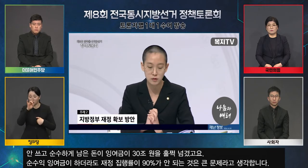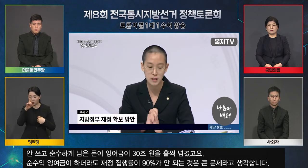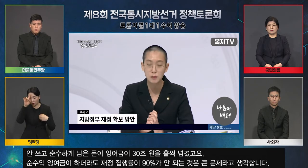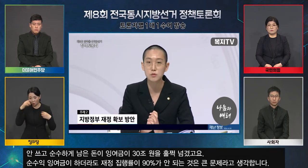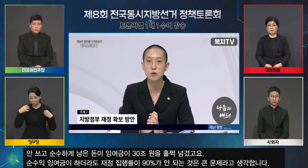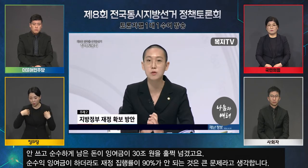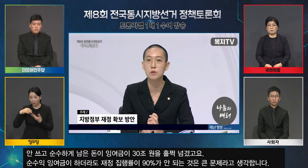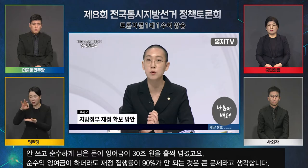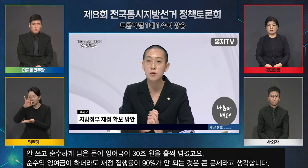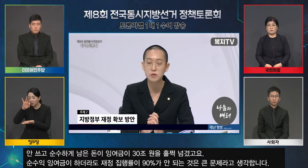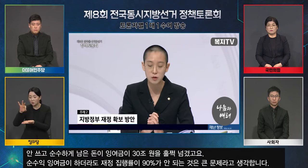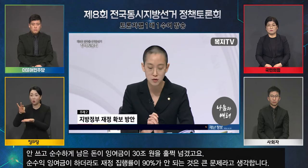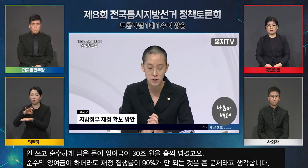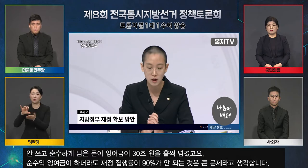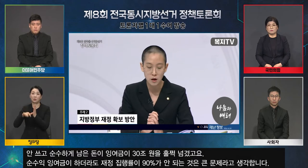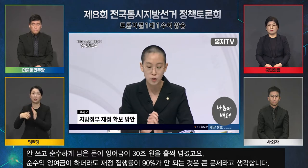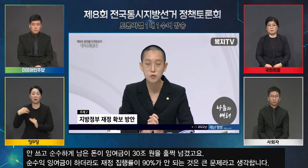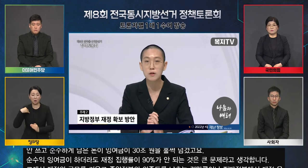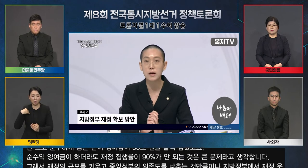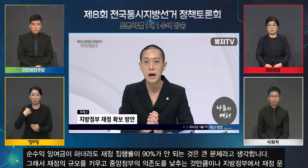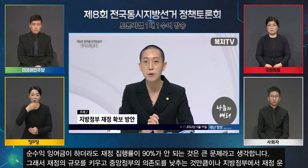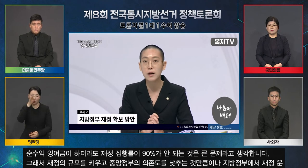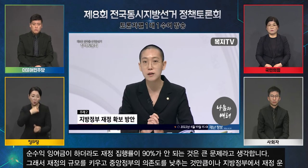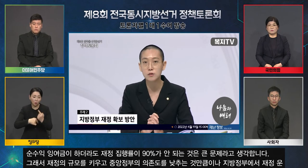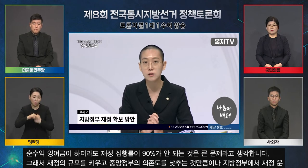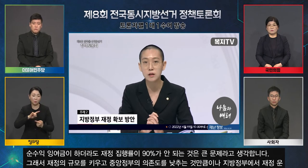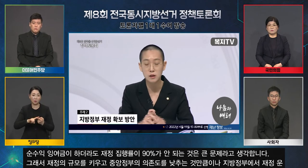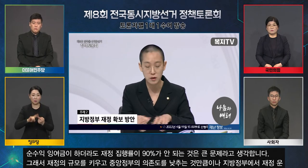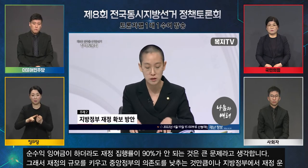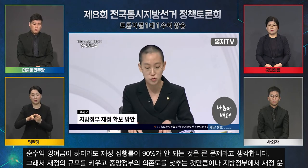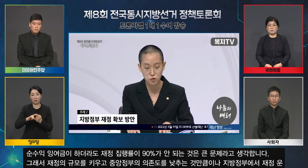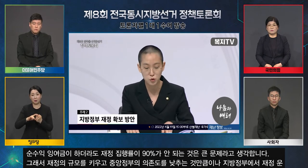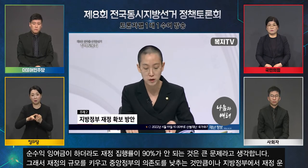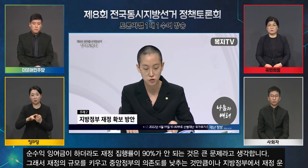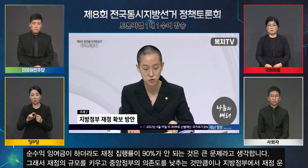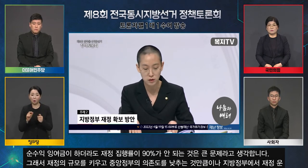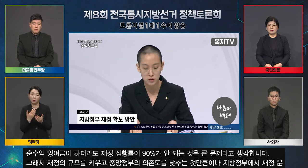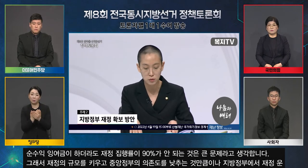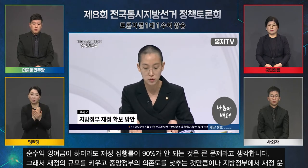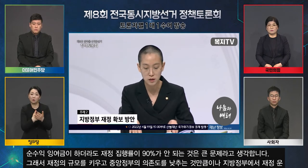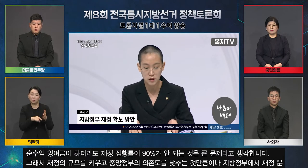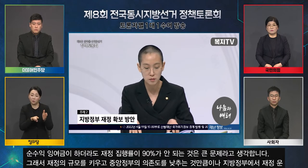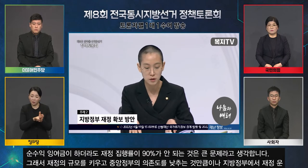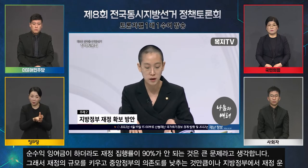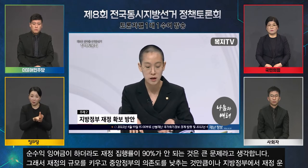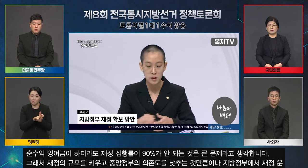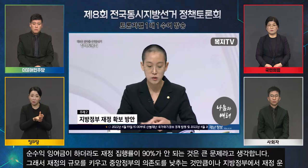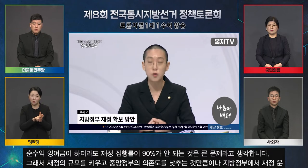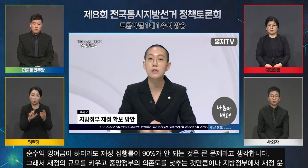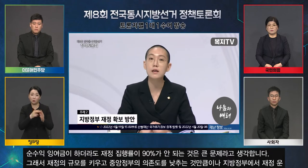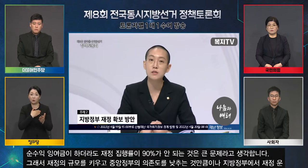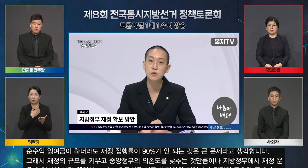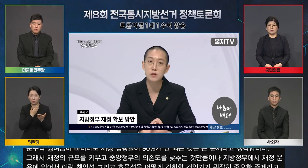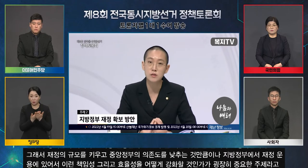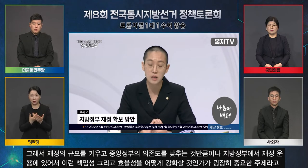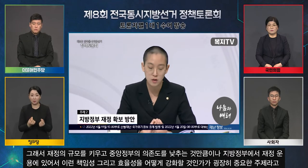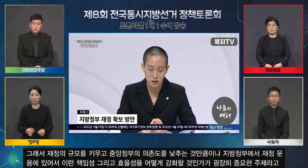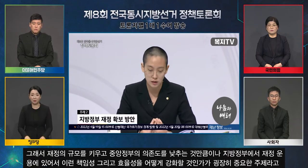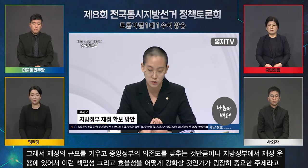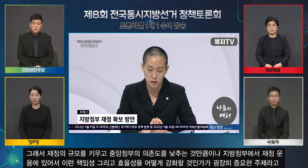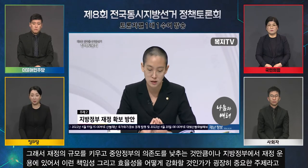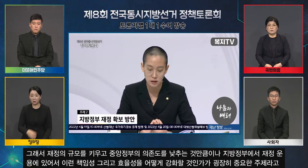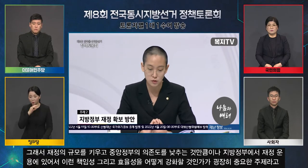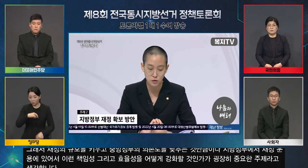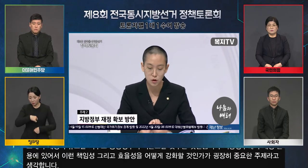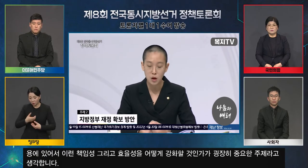있어서의 이런 책임성 그리고 효율성을 어떻게 강화할 것인가가 굉장히 중요한 주제라고 생각합니다. 정의당에서는 이런